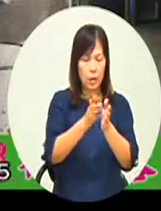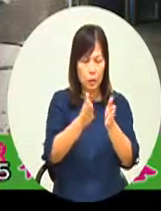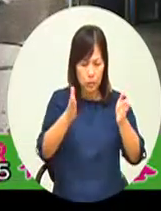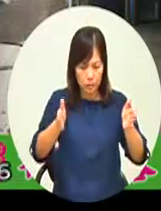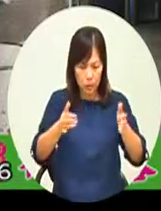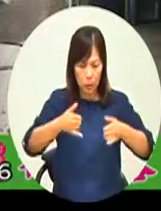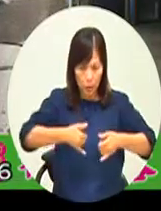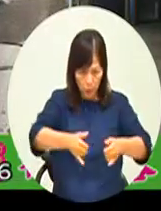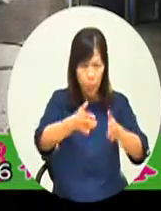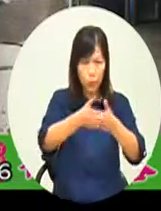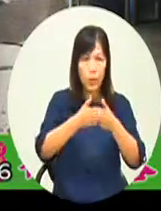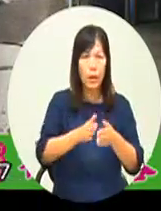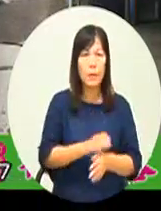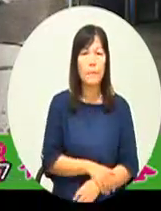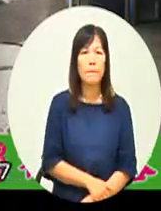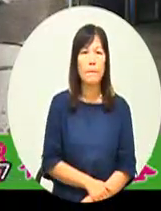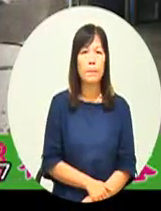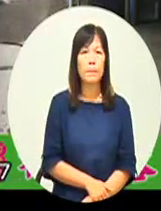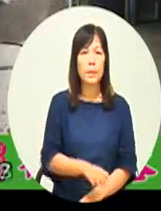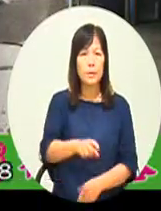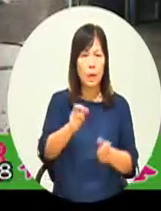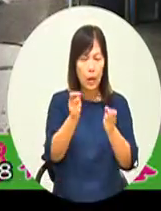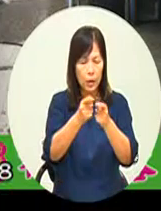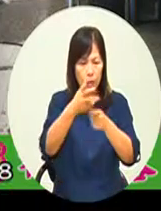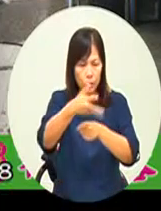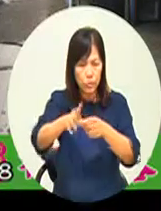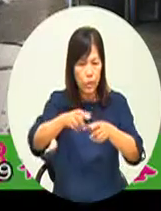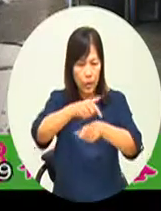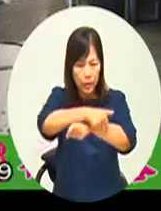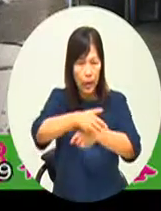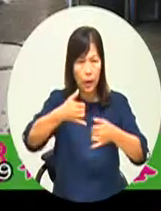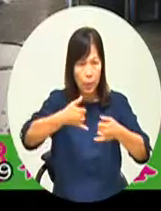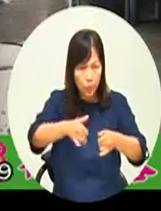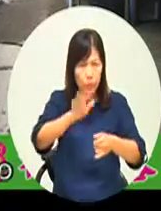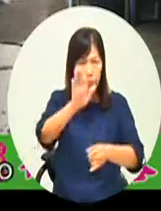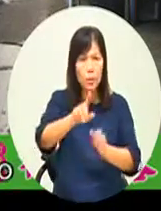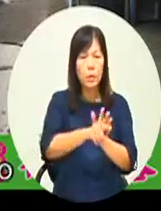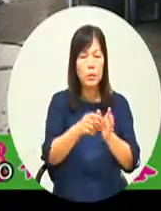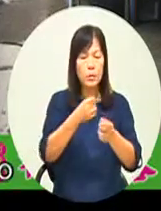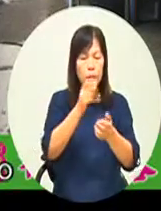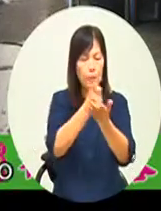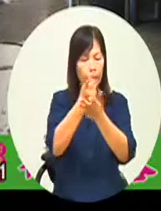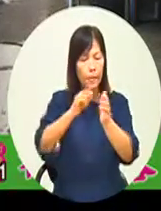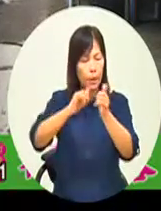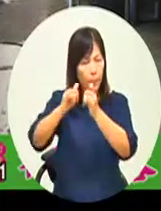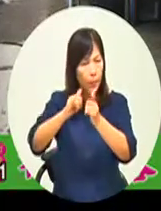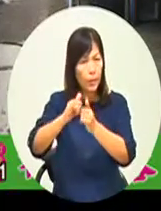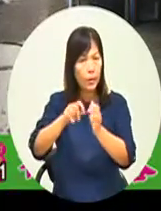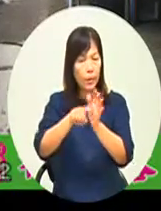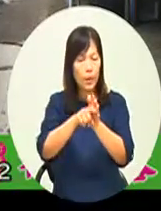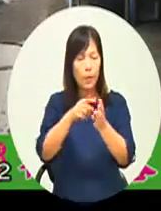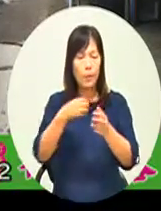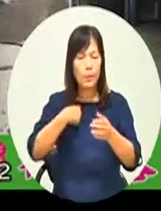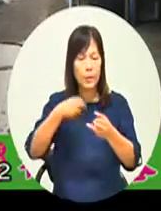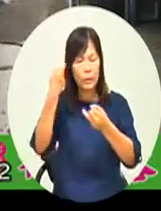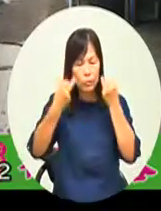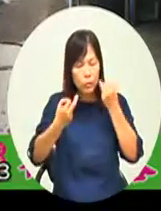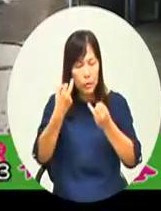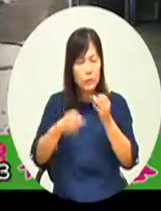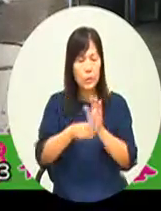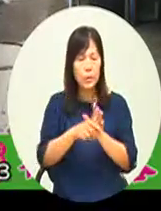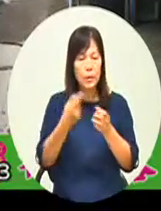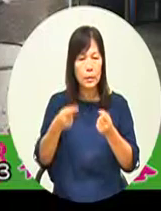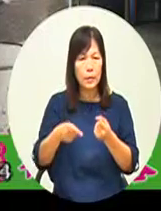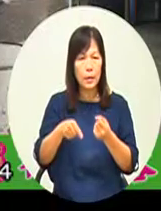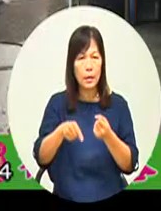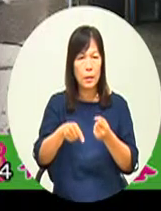道路。这条就是临水南路。现在我们的市民朋友、我们的乡亲、我们的兄弟姐妹，即马当伫咱